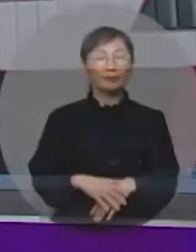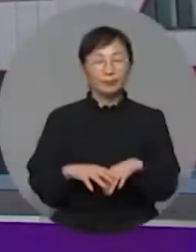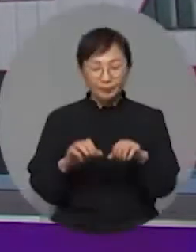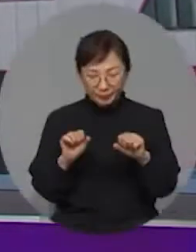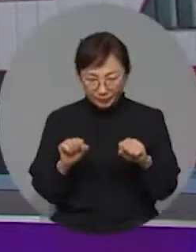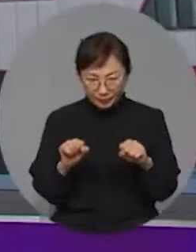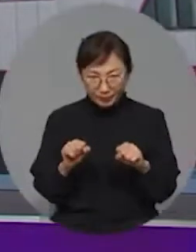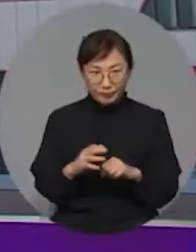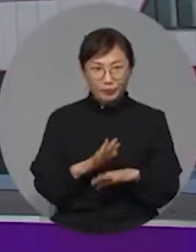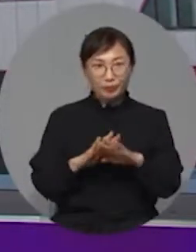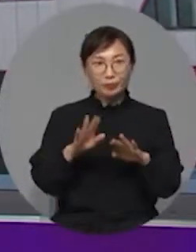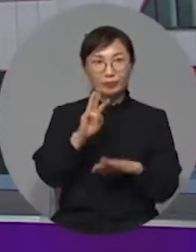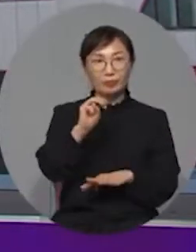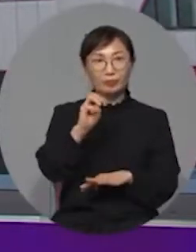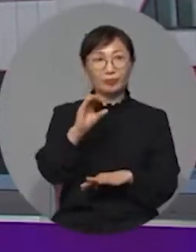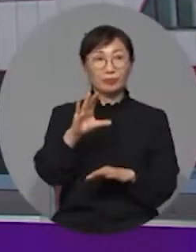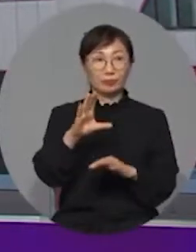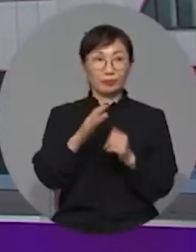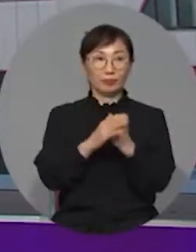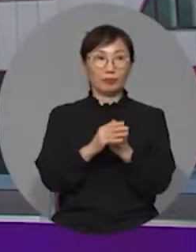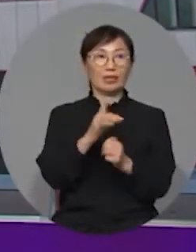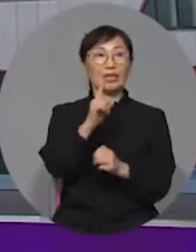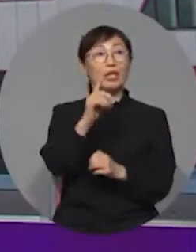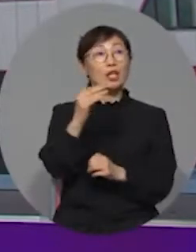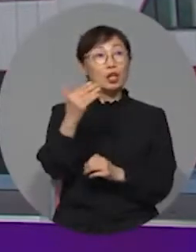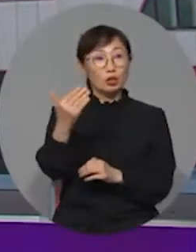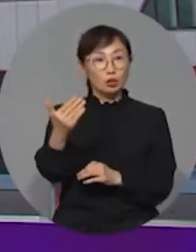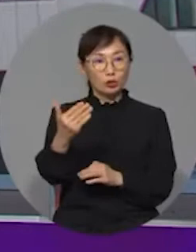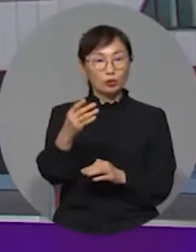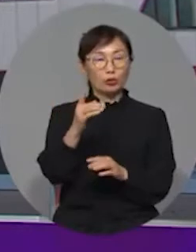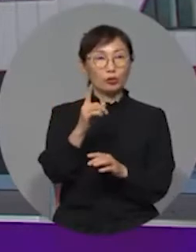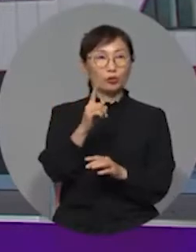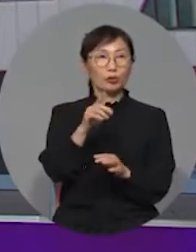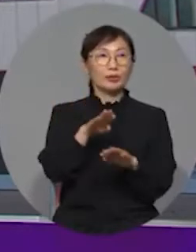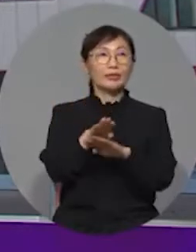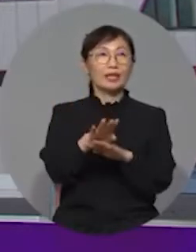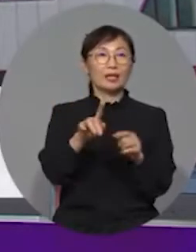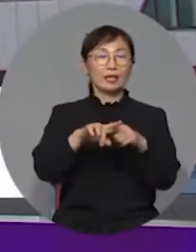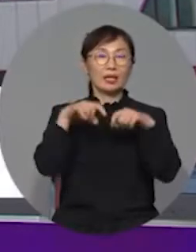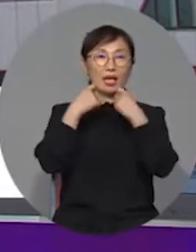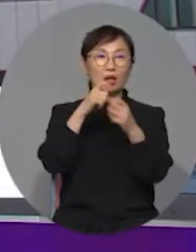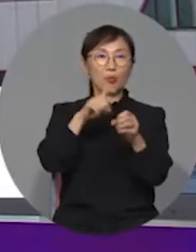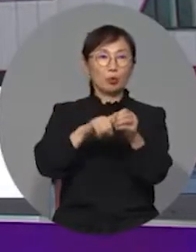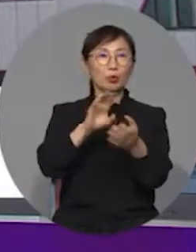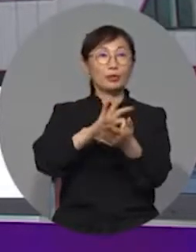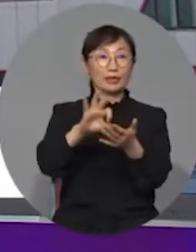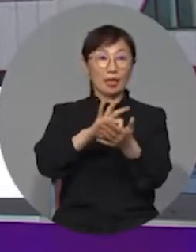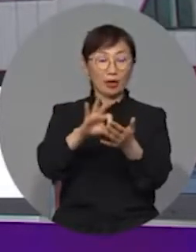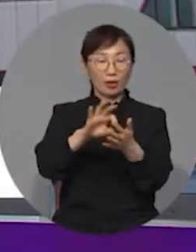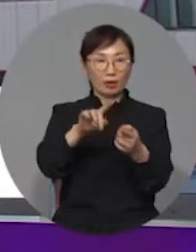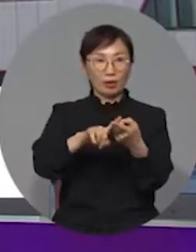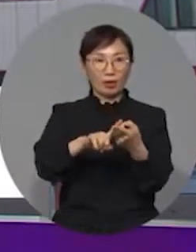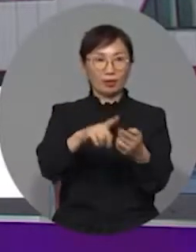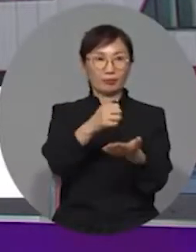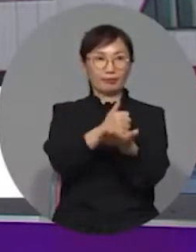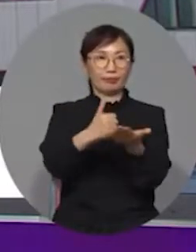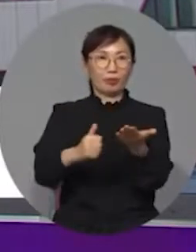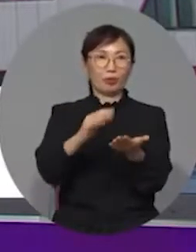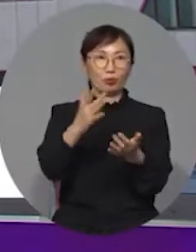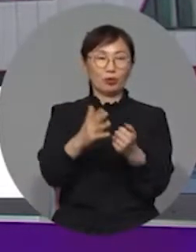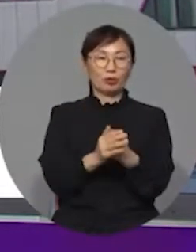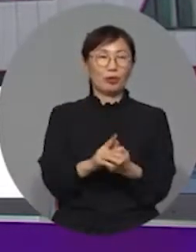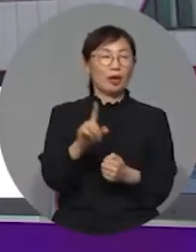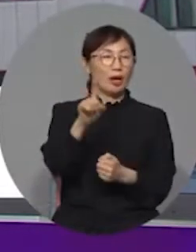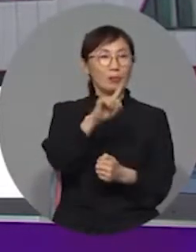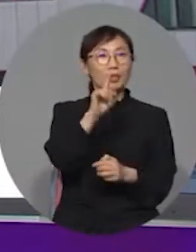여러분 안녕하십니까. 전주의 한 소방서장이 119 구급차를 사적으로 쓴 비위로 직위 해제됐죠.